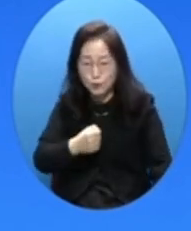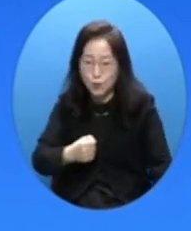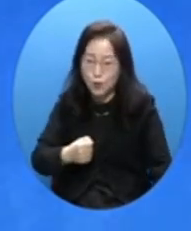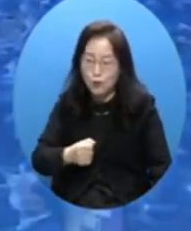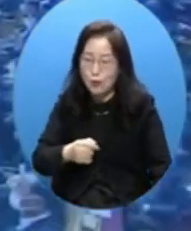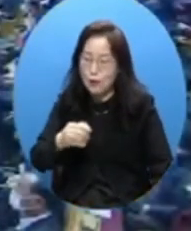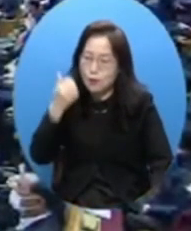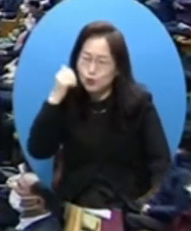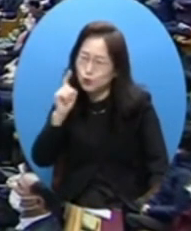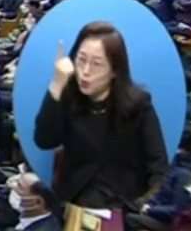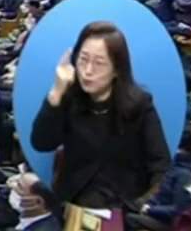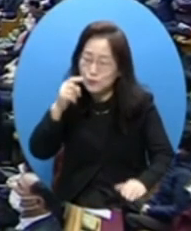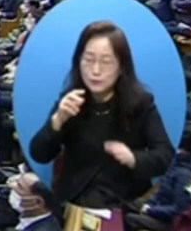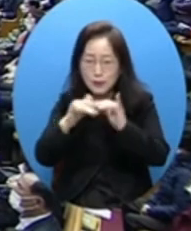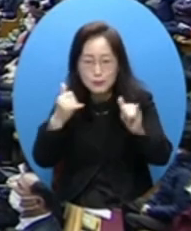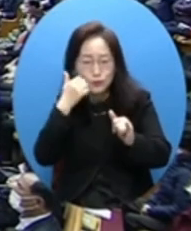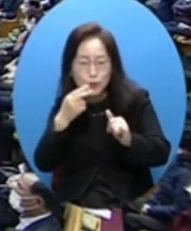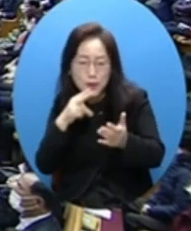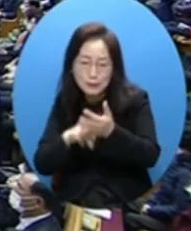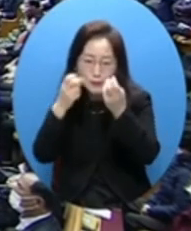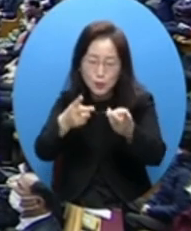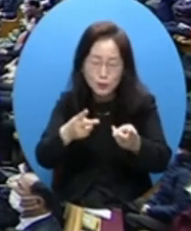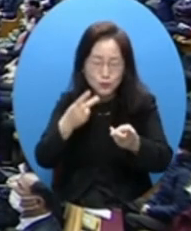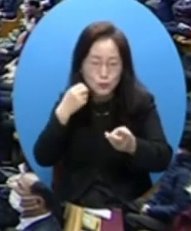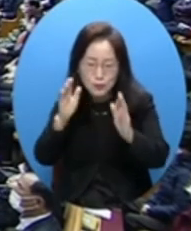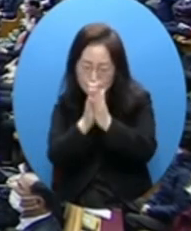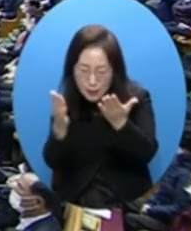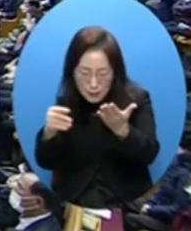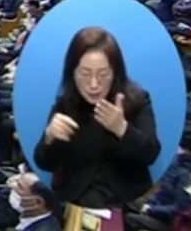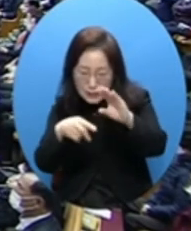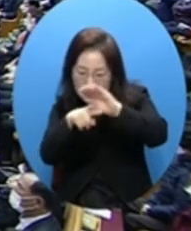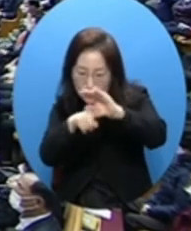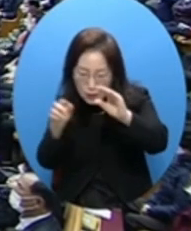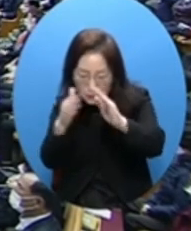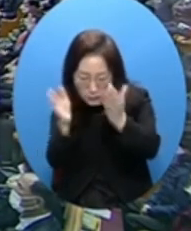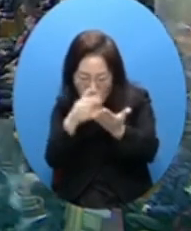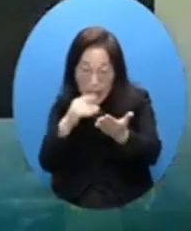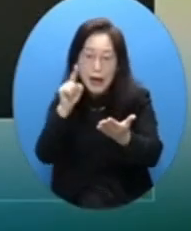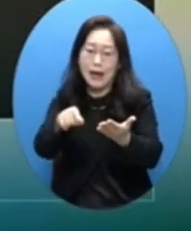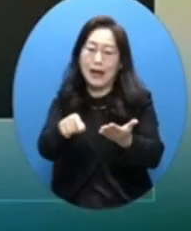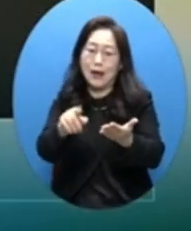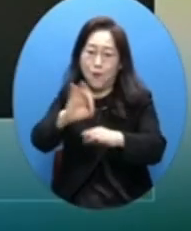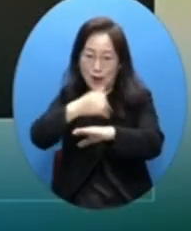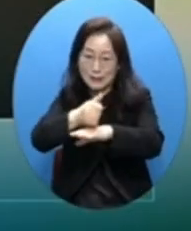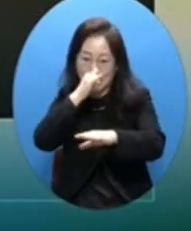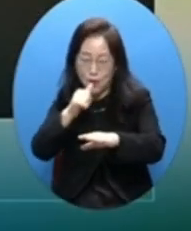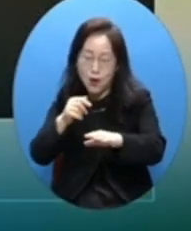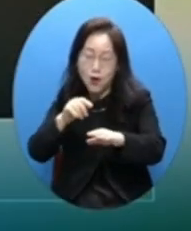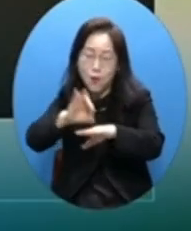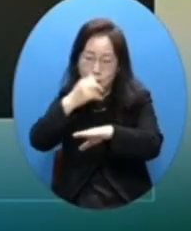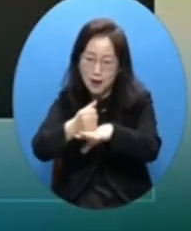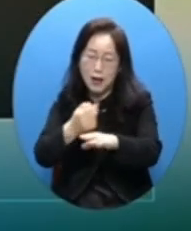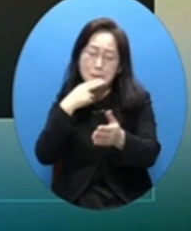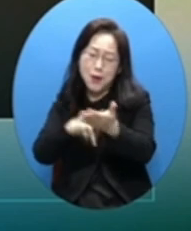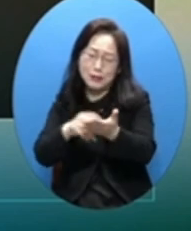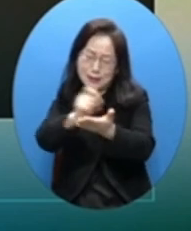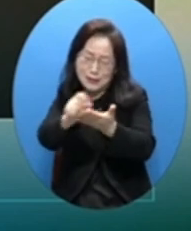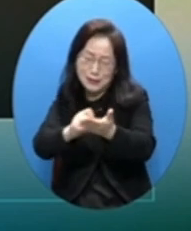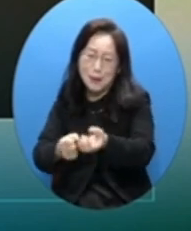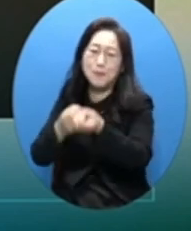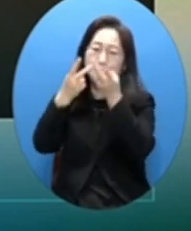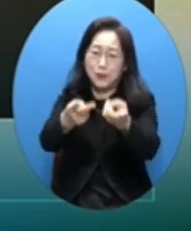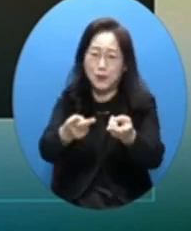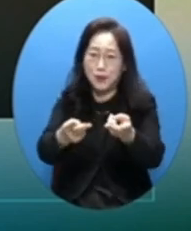찾아가지고 덴마크 9강 프레디 9세 임금님 귀와 코펜하겐 덴마크 써서 편지를 보냅니다 그런데이